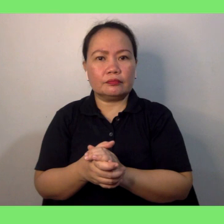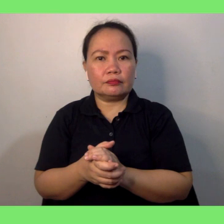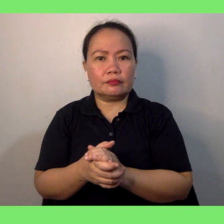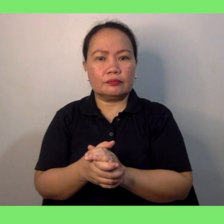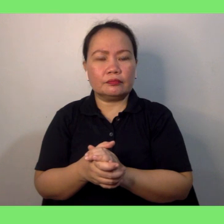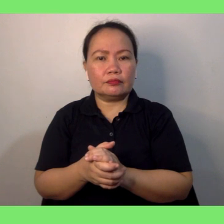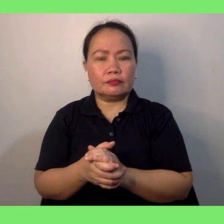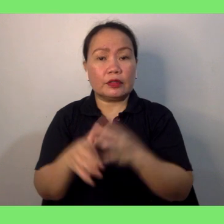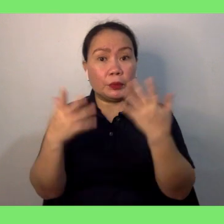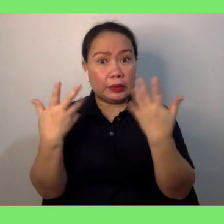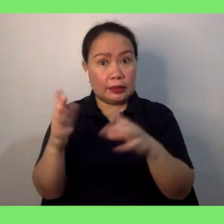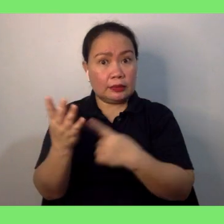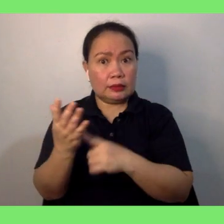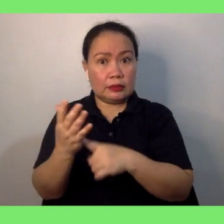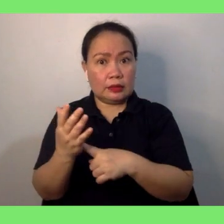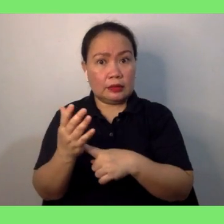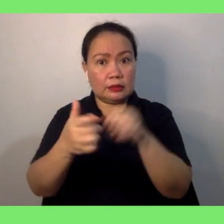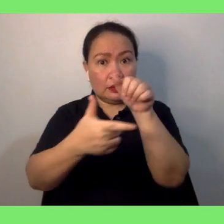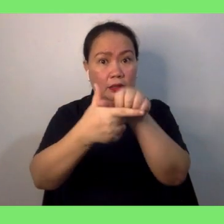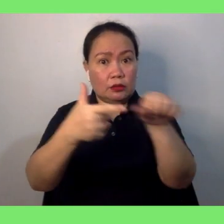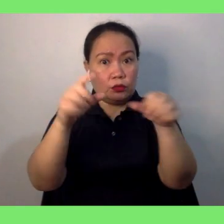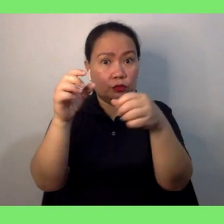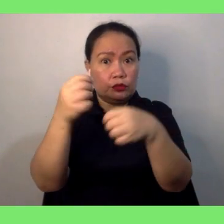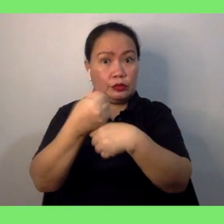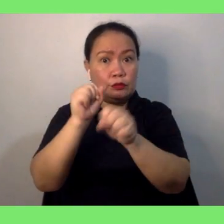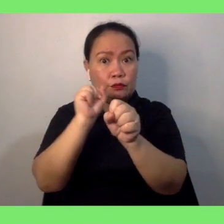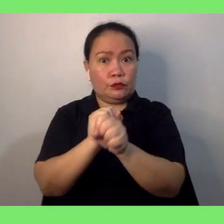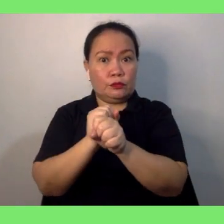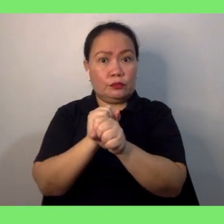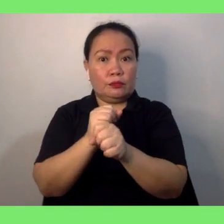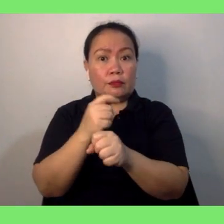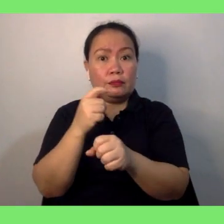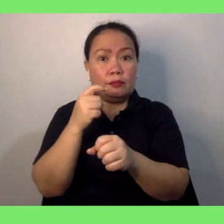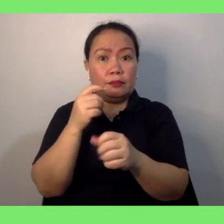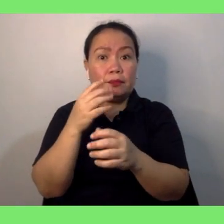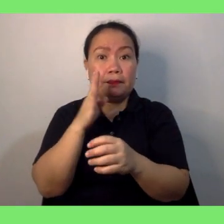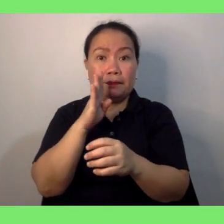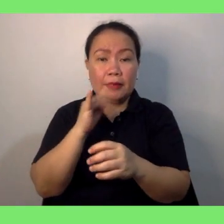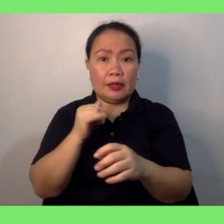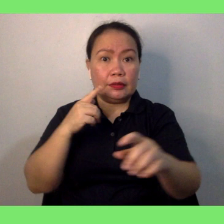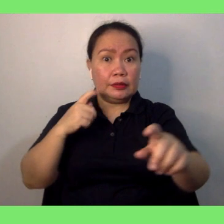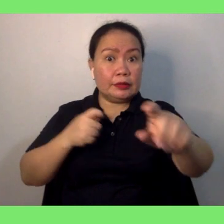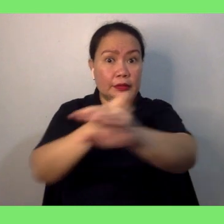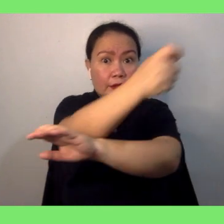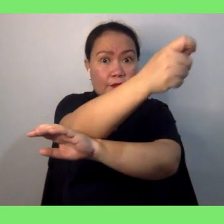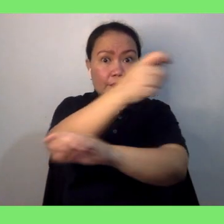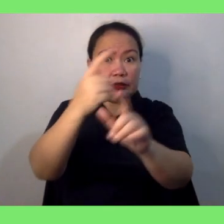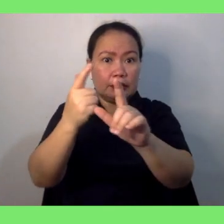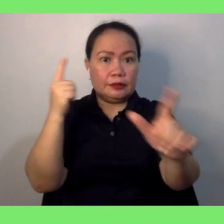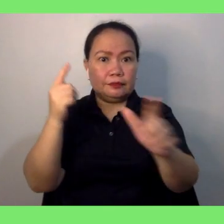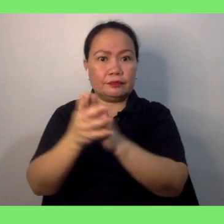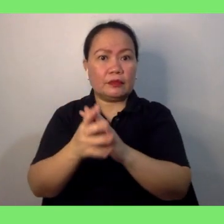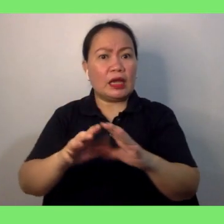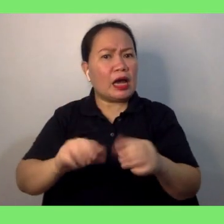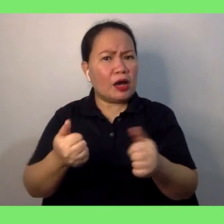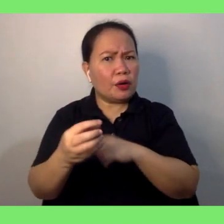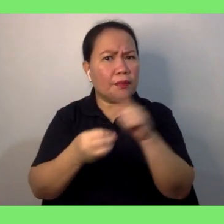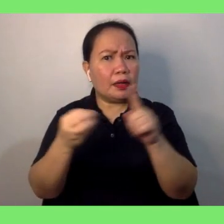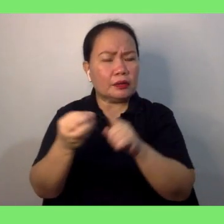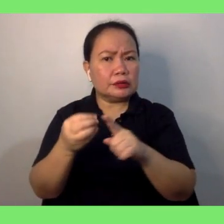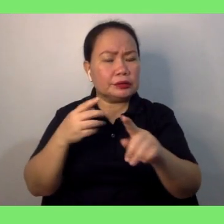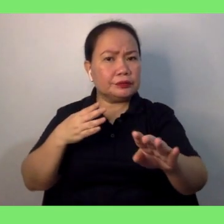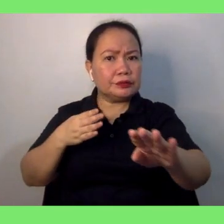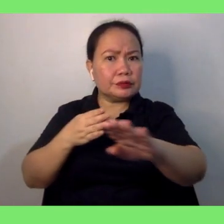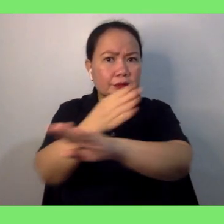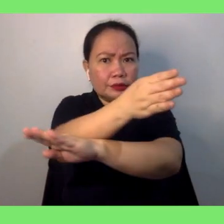angles form cut by transversal. Now, anong meron kapag yung kinat ng